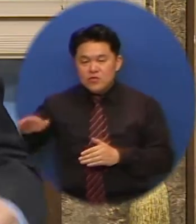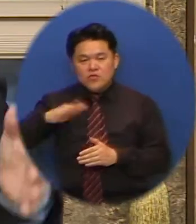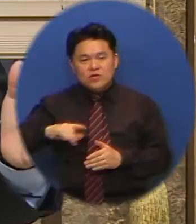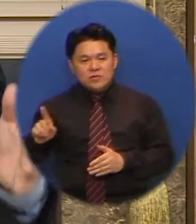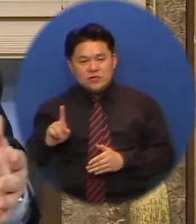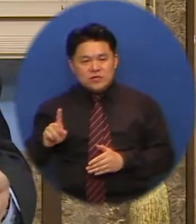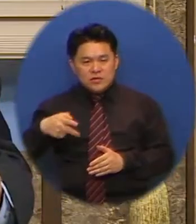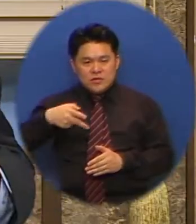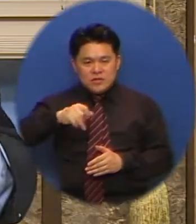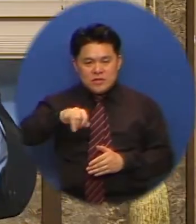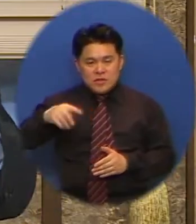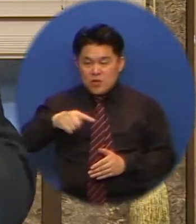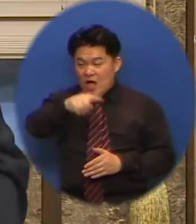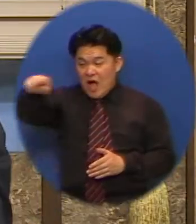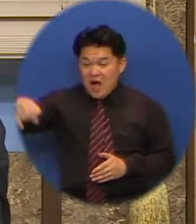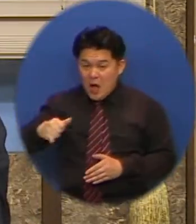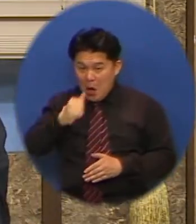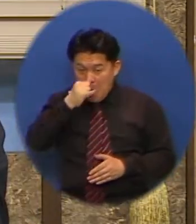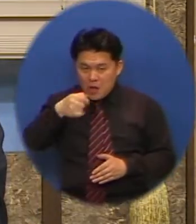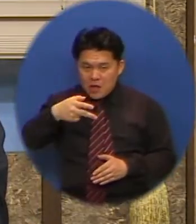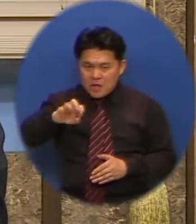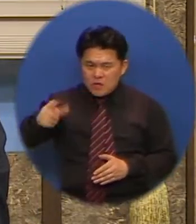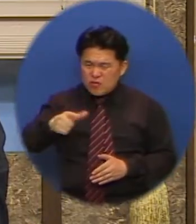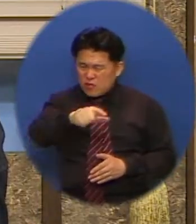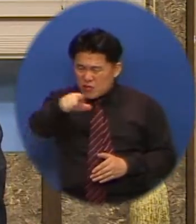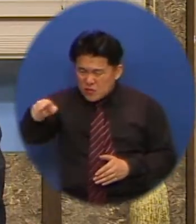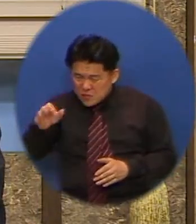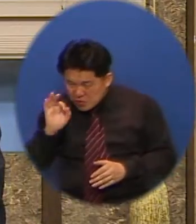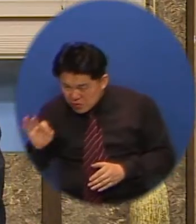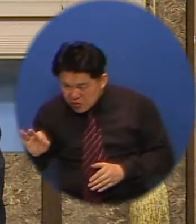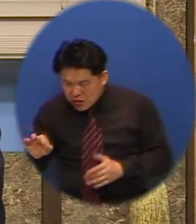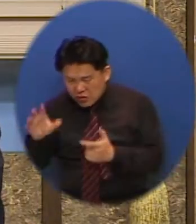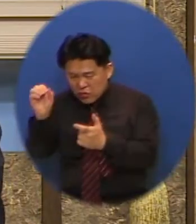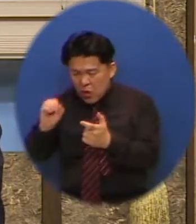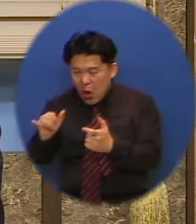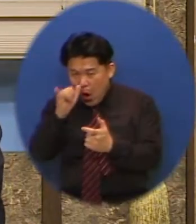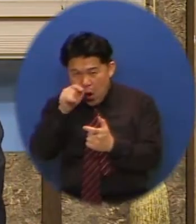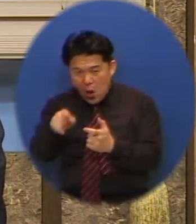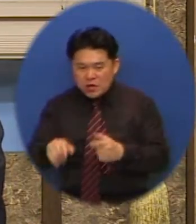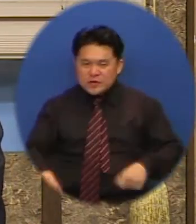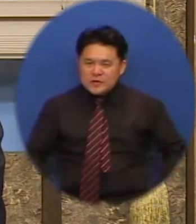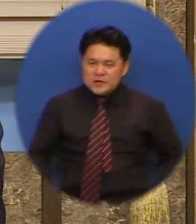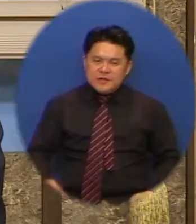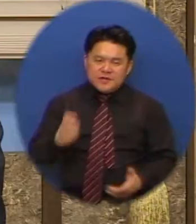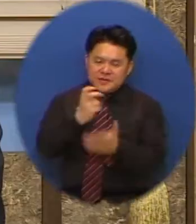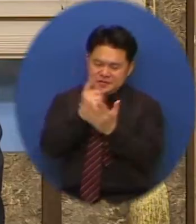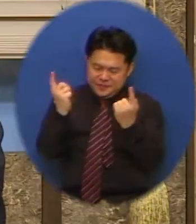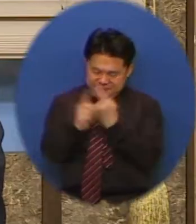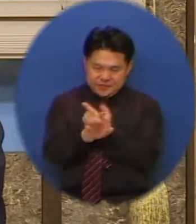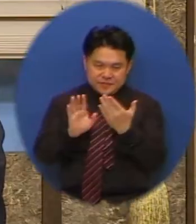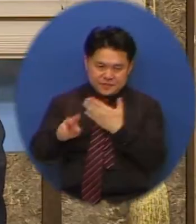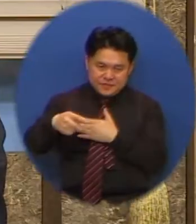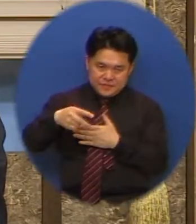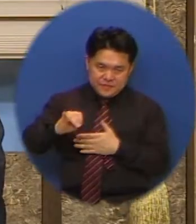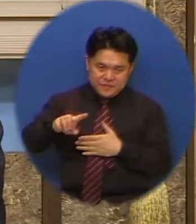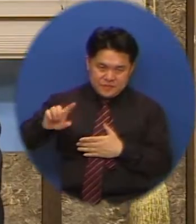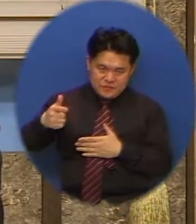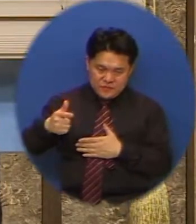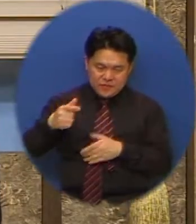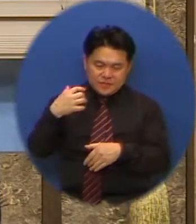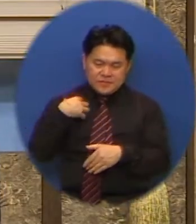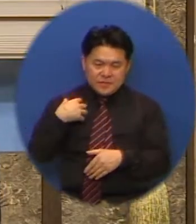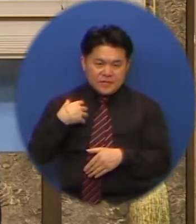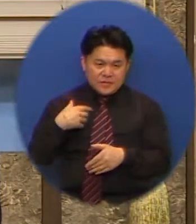사회복지협의회는 시도에는 다 있고 시군에는 한 60% 정도만 돼 있습니다. 예. 그래서 이번 법을 개정하면서 시군에도 만드는